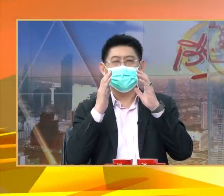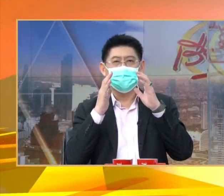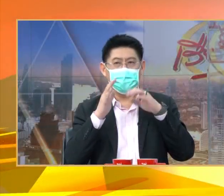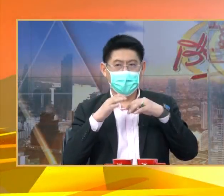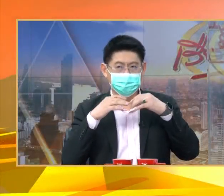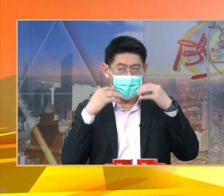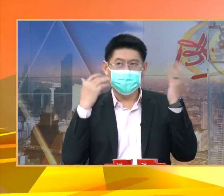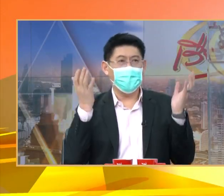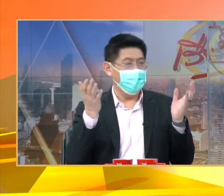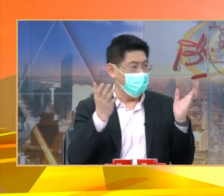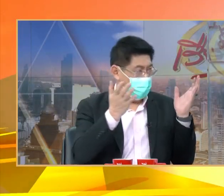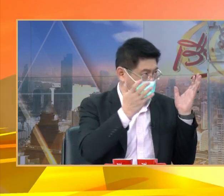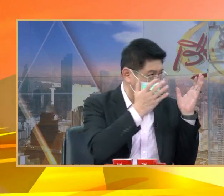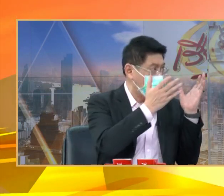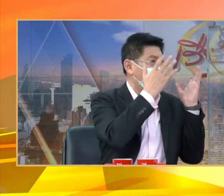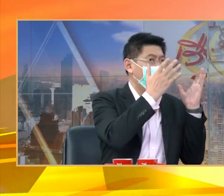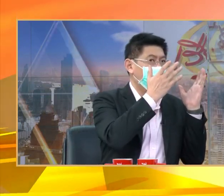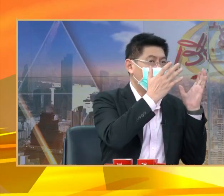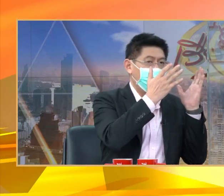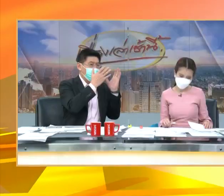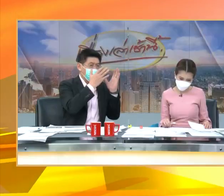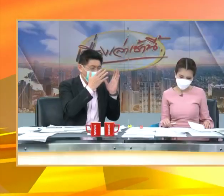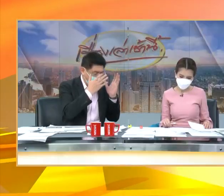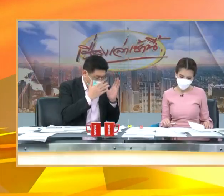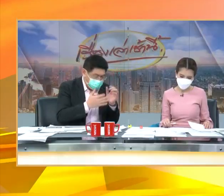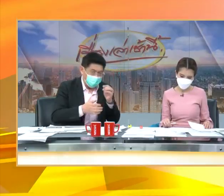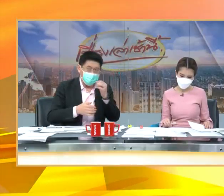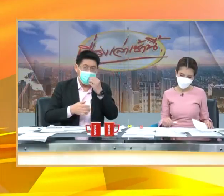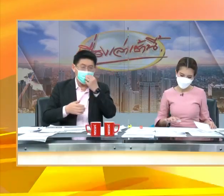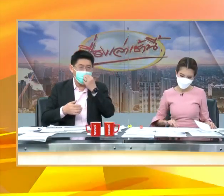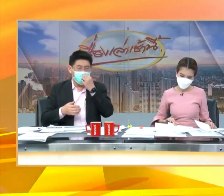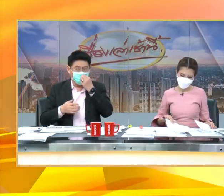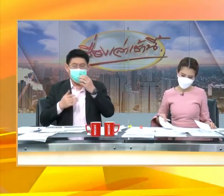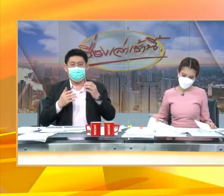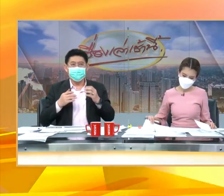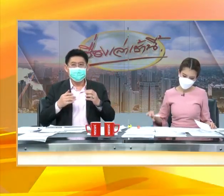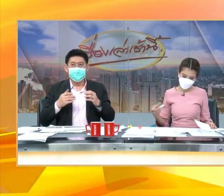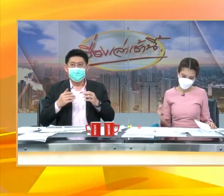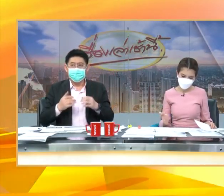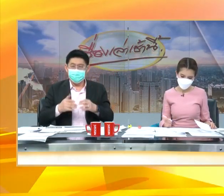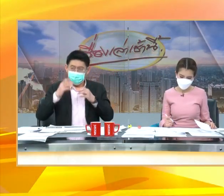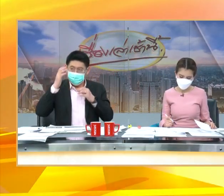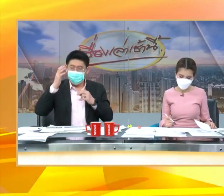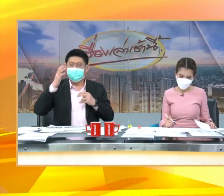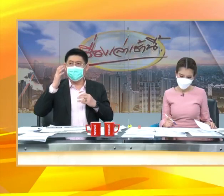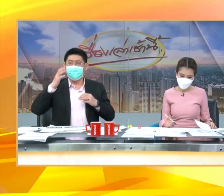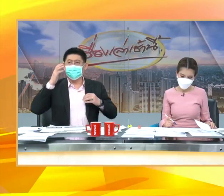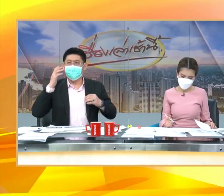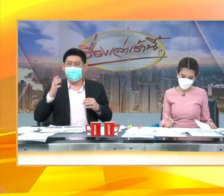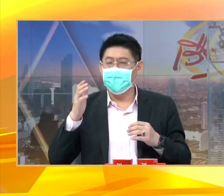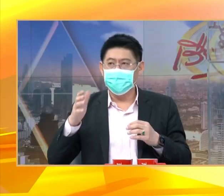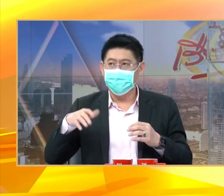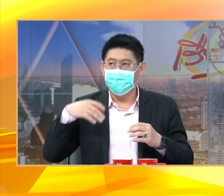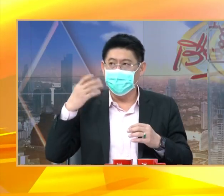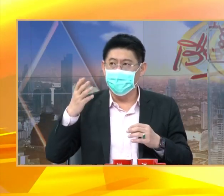มันก็คือการปิดตายหาร500 ใช่ค่ะ ต้องกลับมาใช้ร่างครม.เพราะอะไรเพราะตามกฎหมายเนี่ยกำหนดเอ